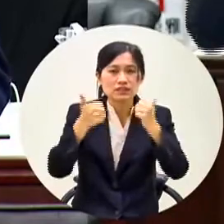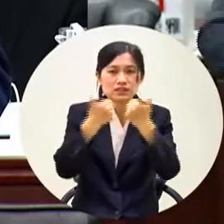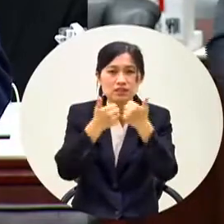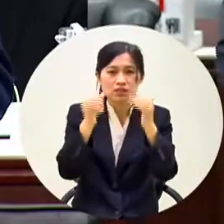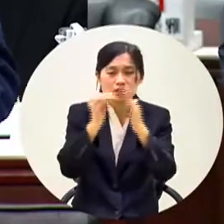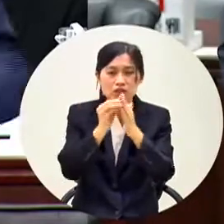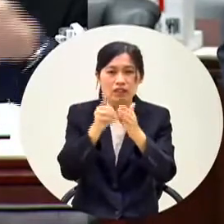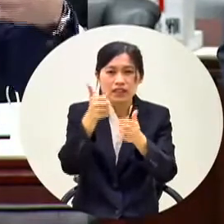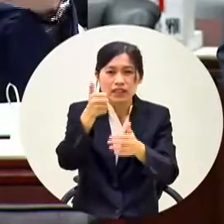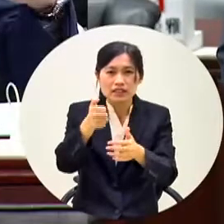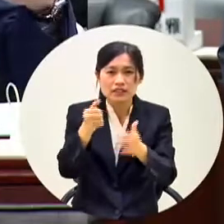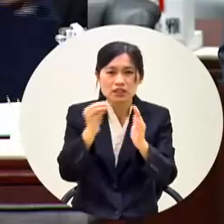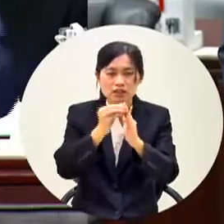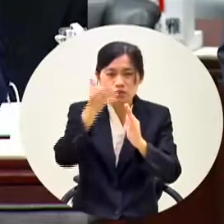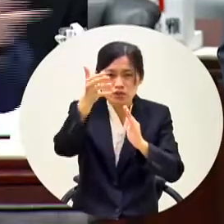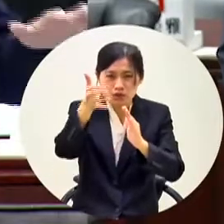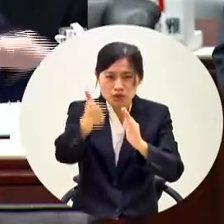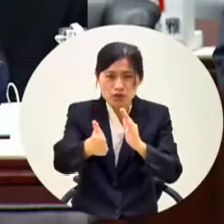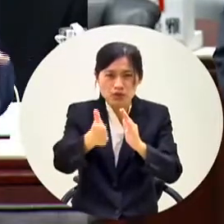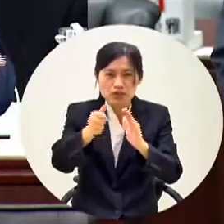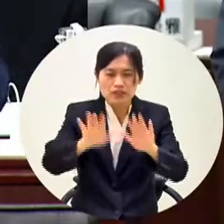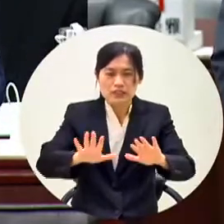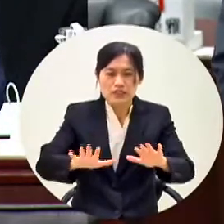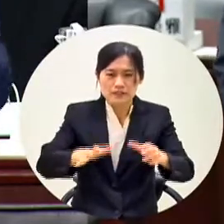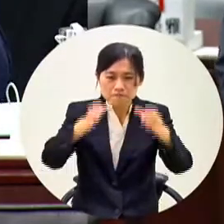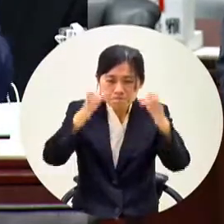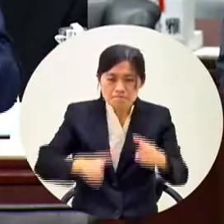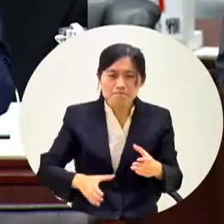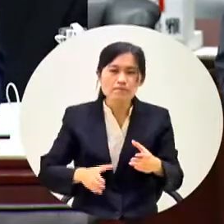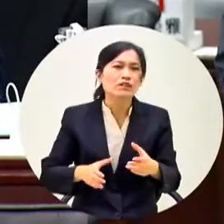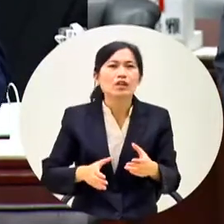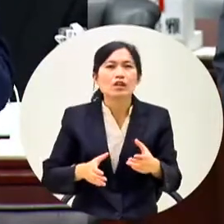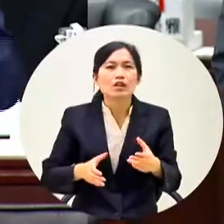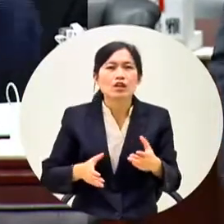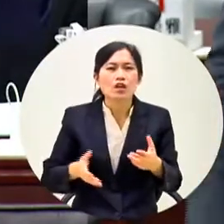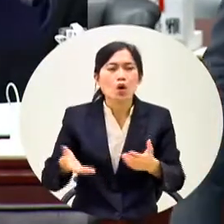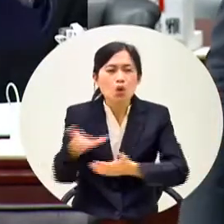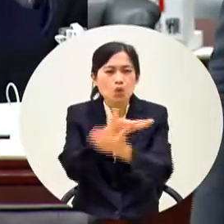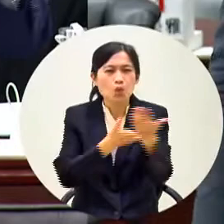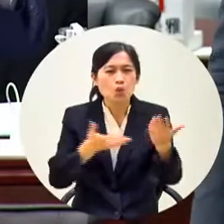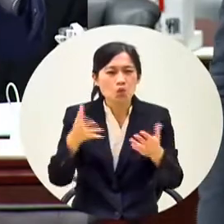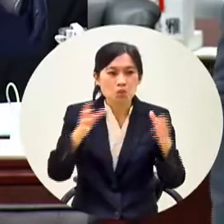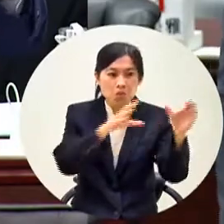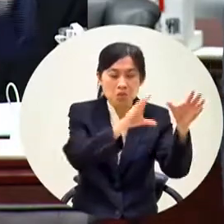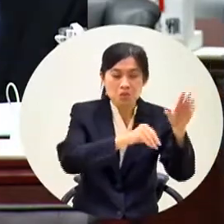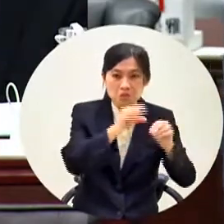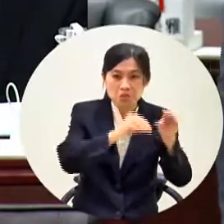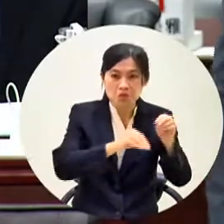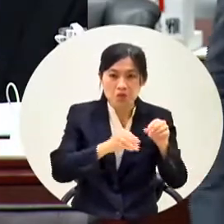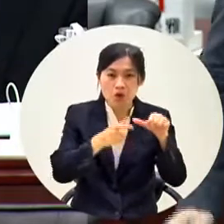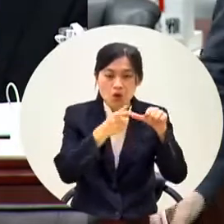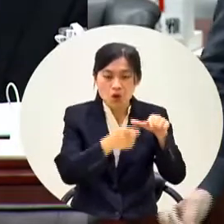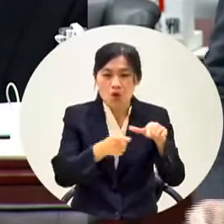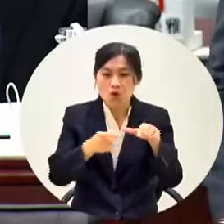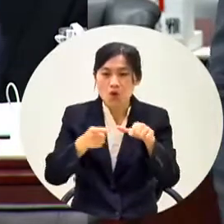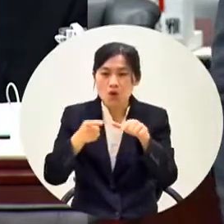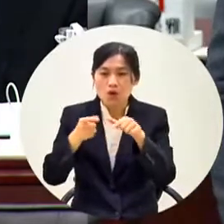谢局长啊，我们是现在建构一个平台，和主管会当这边到这边供给端、需求端吼，会